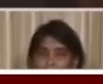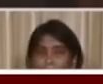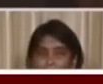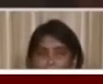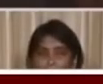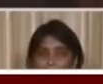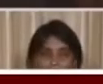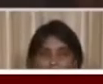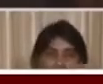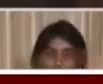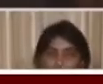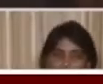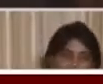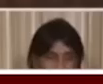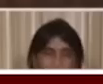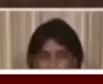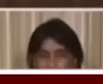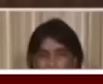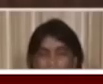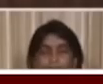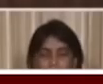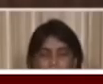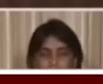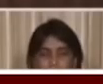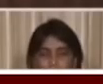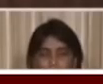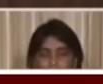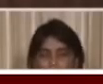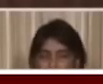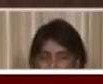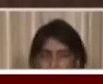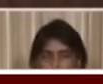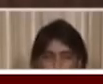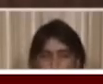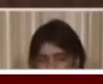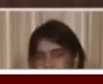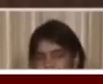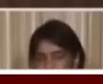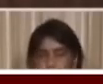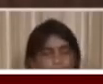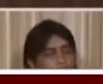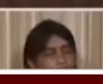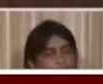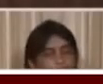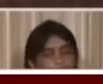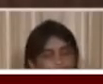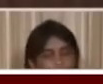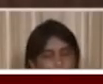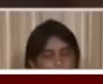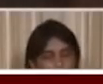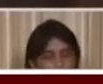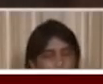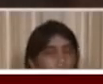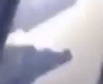எதிராக முடக்குவோம், சாணக்கியன் சவால். Just a clarification sir, please. One minute. கௌரவ அமைச்சர் அவர்களே, நீங்கள்